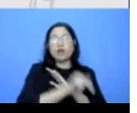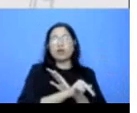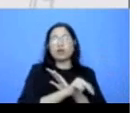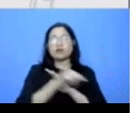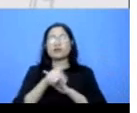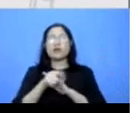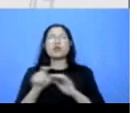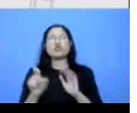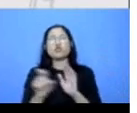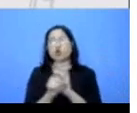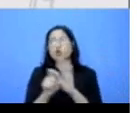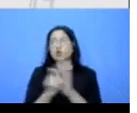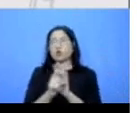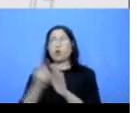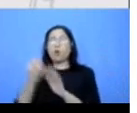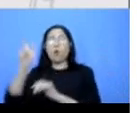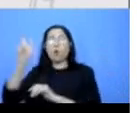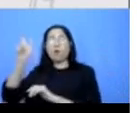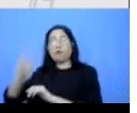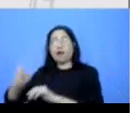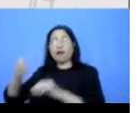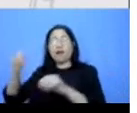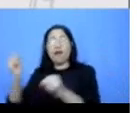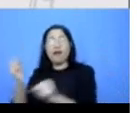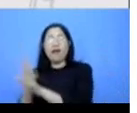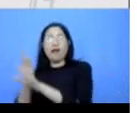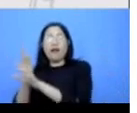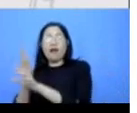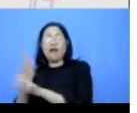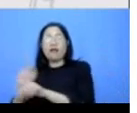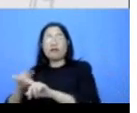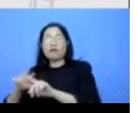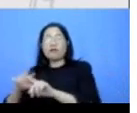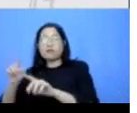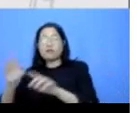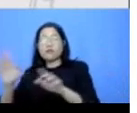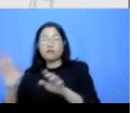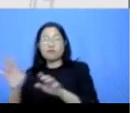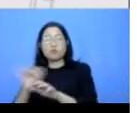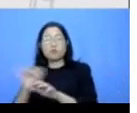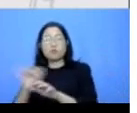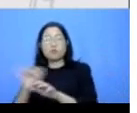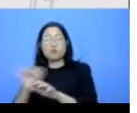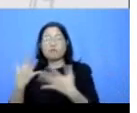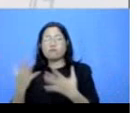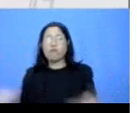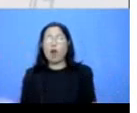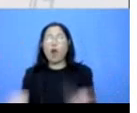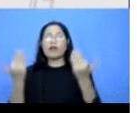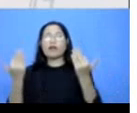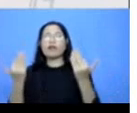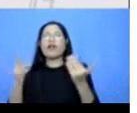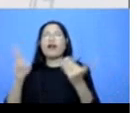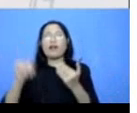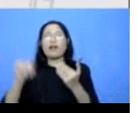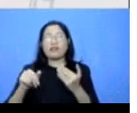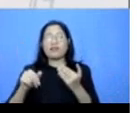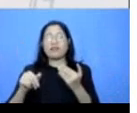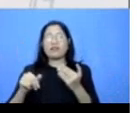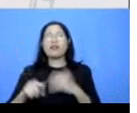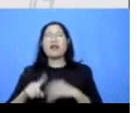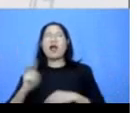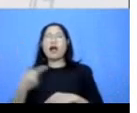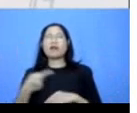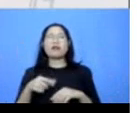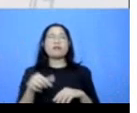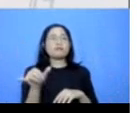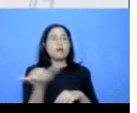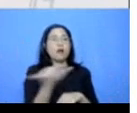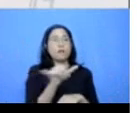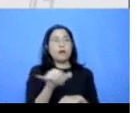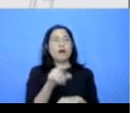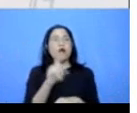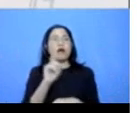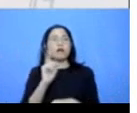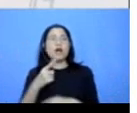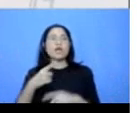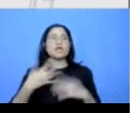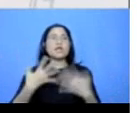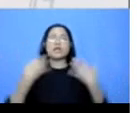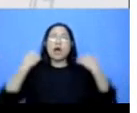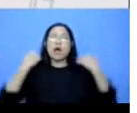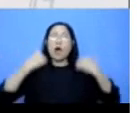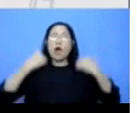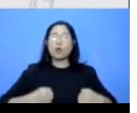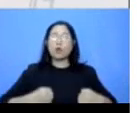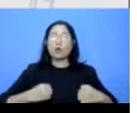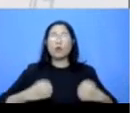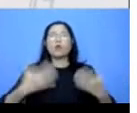Sinonimnya ada resiliensi, ada tangguh. Kata yang lazim digunakan di kajian ilmu psikologi adalah daya